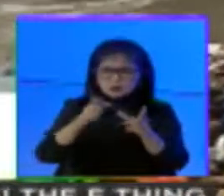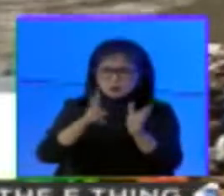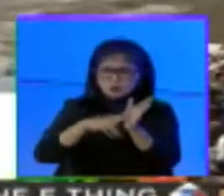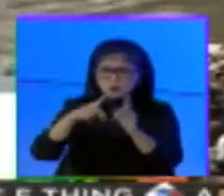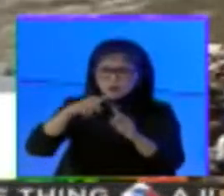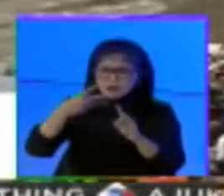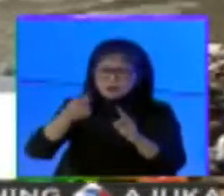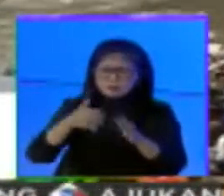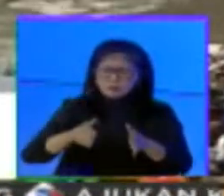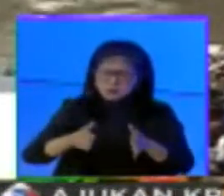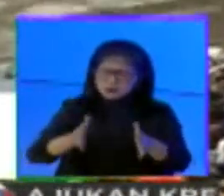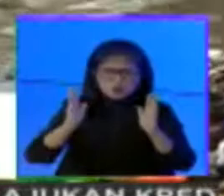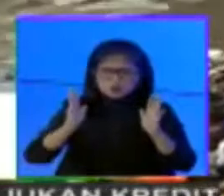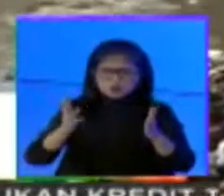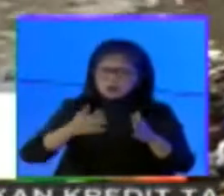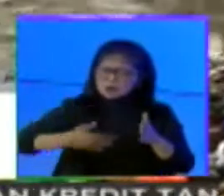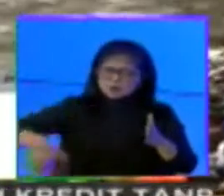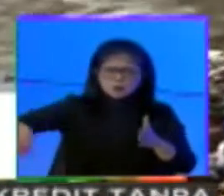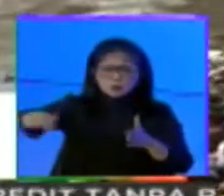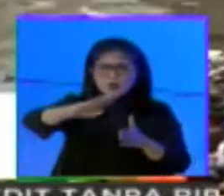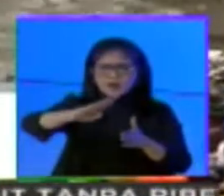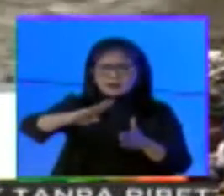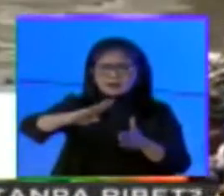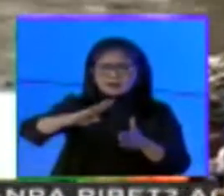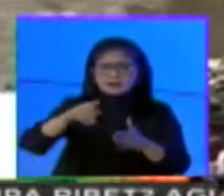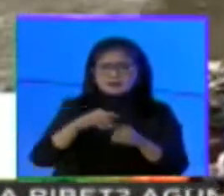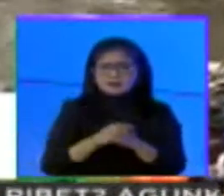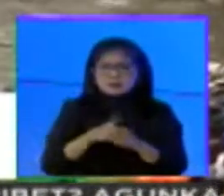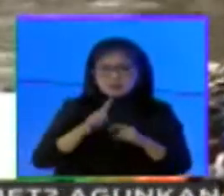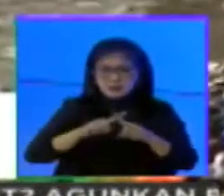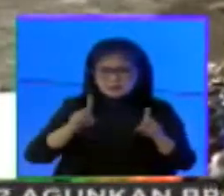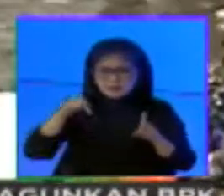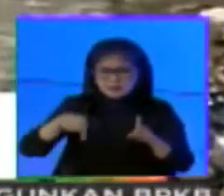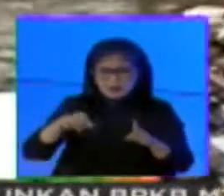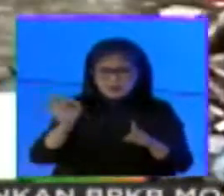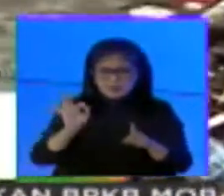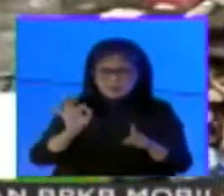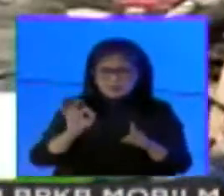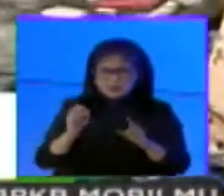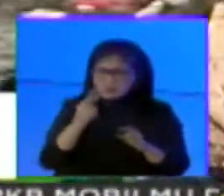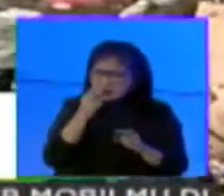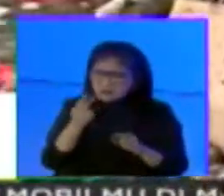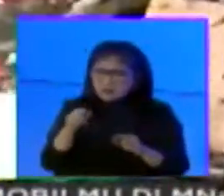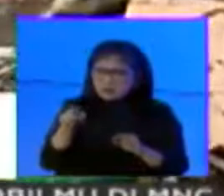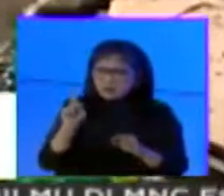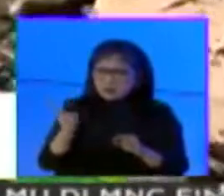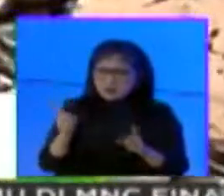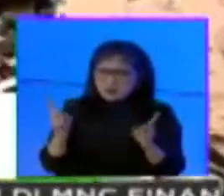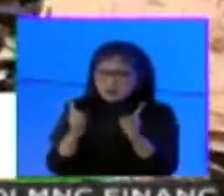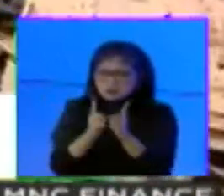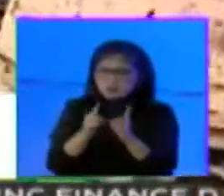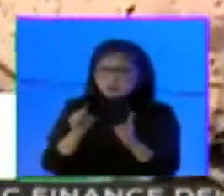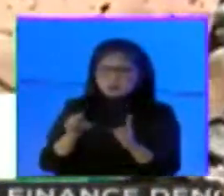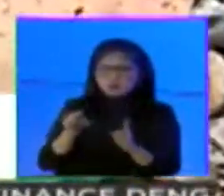terjadi pengalihan arus lalu lintas. Namun sampai saat ini saya belum bisa menemui ataupun melihat sejumlah dinas